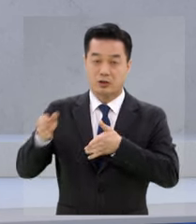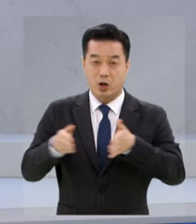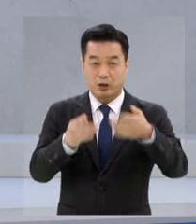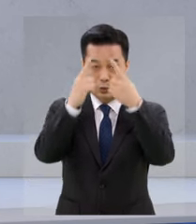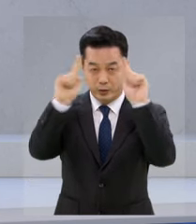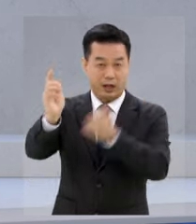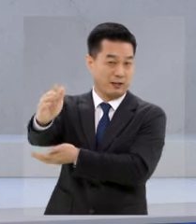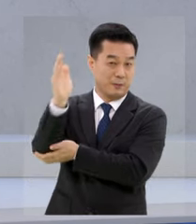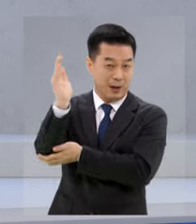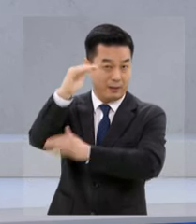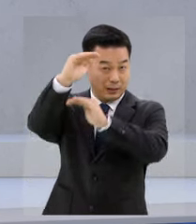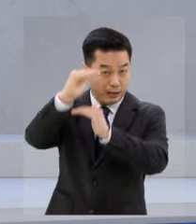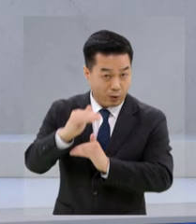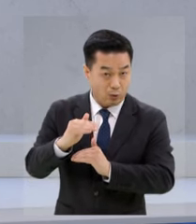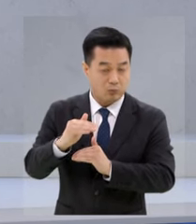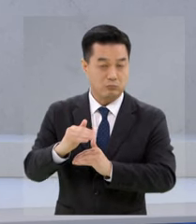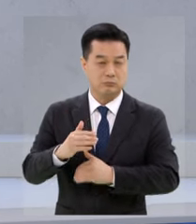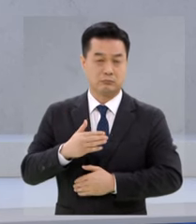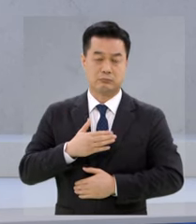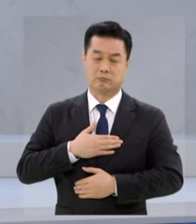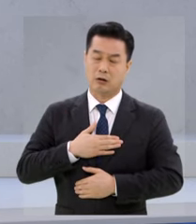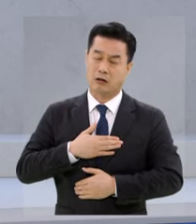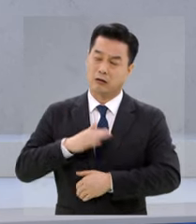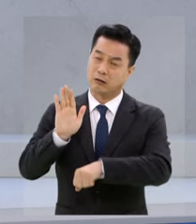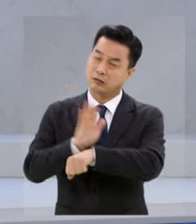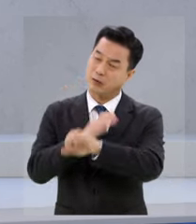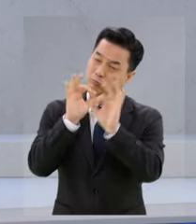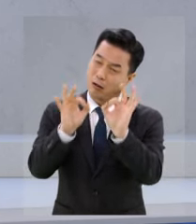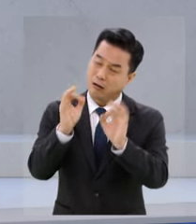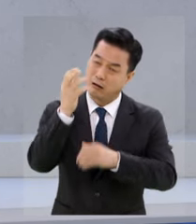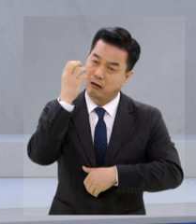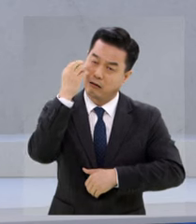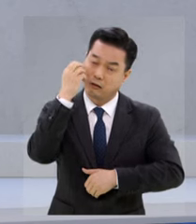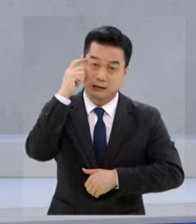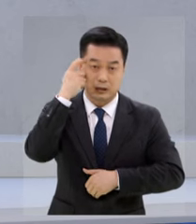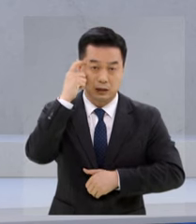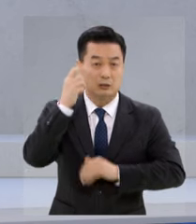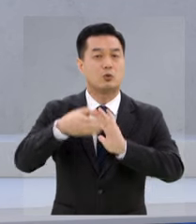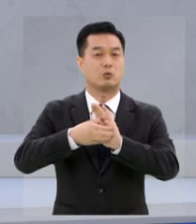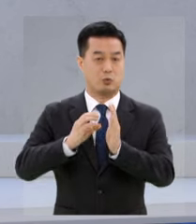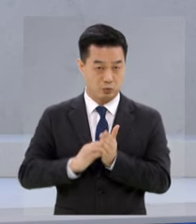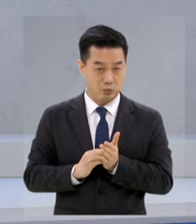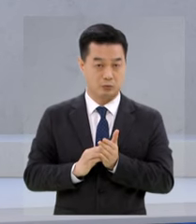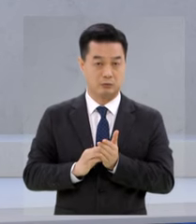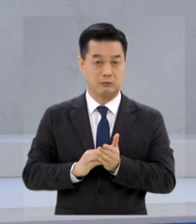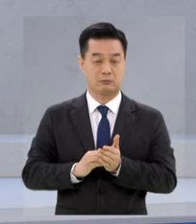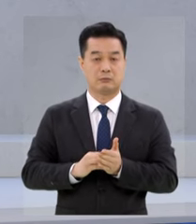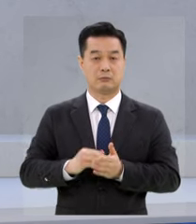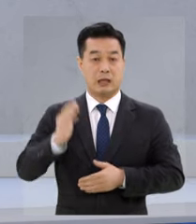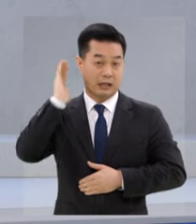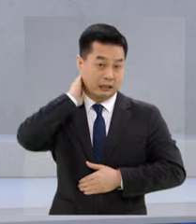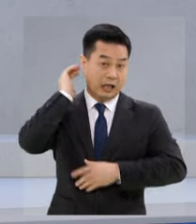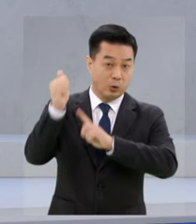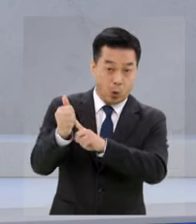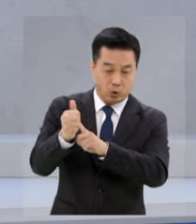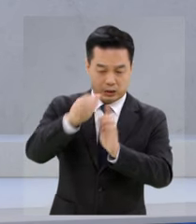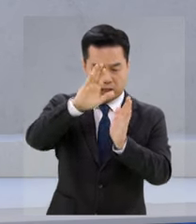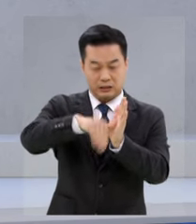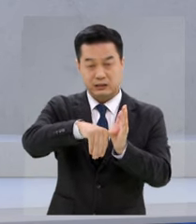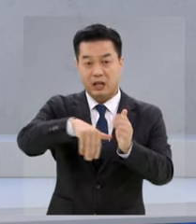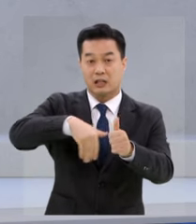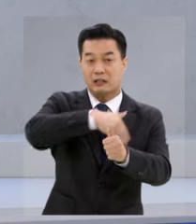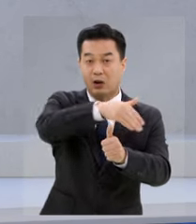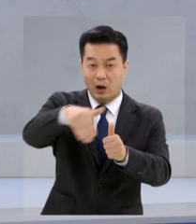발언입니다 제 귀를 의심했습니다 설마 한나라의 대통령이 시대